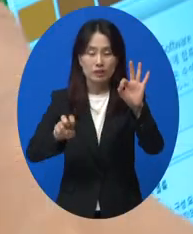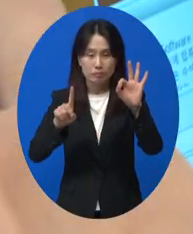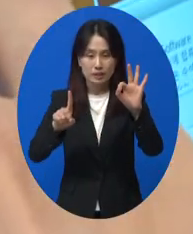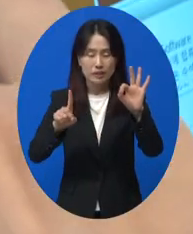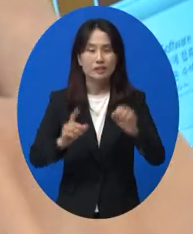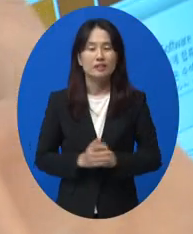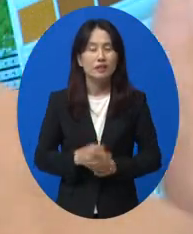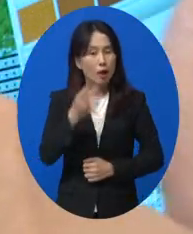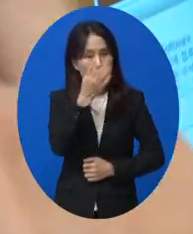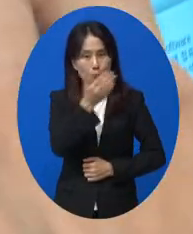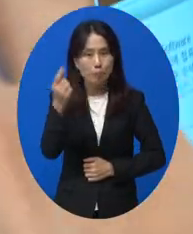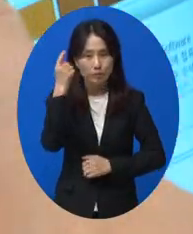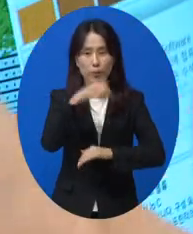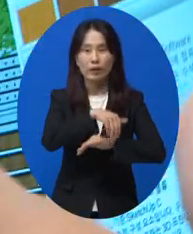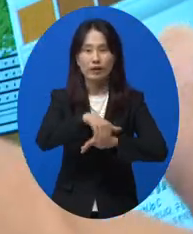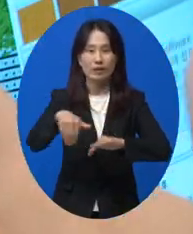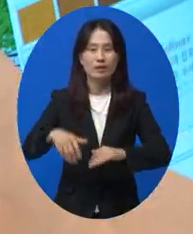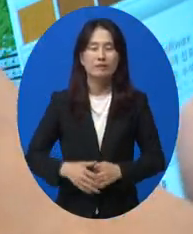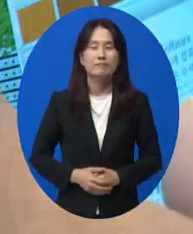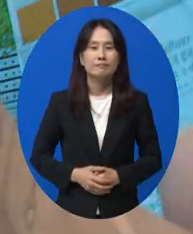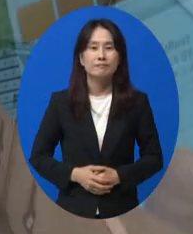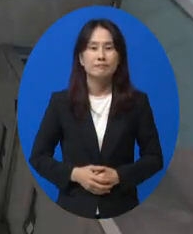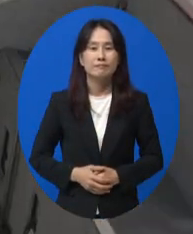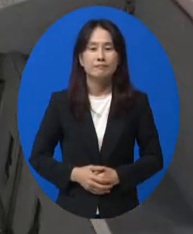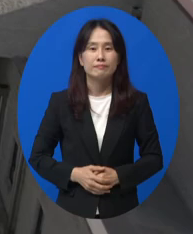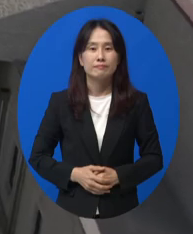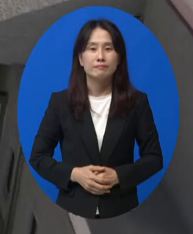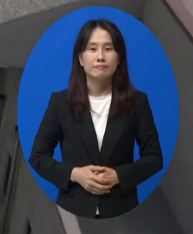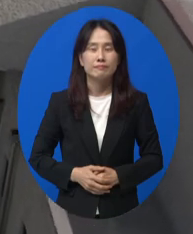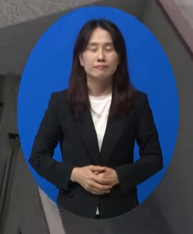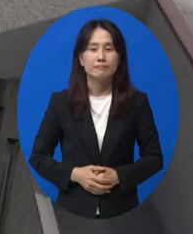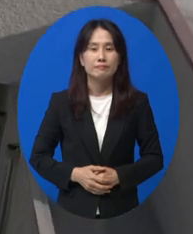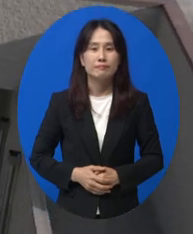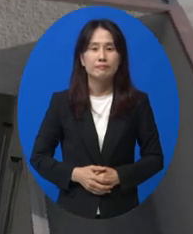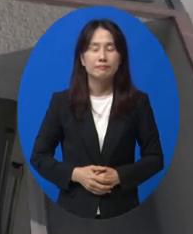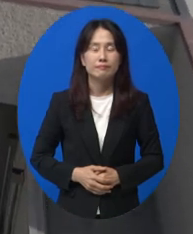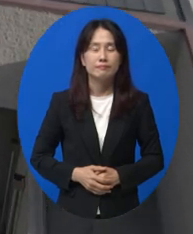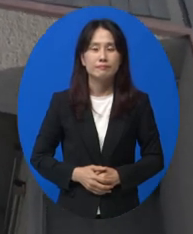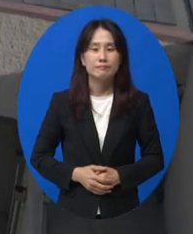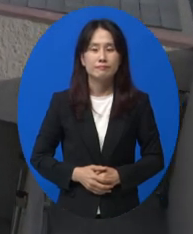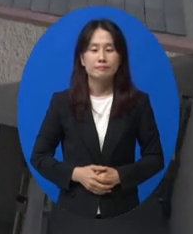건축문화재 전시될 예정입니다 경기지 TV 이슬비입니다